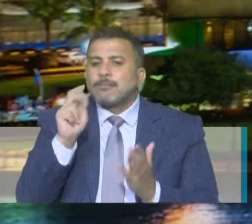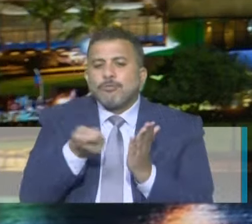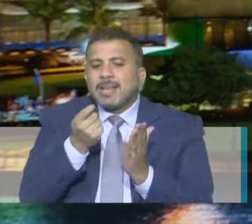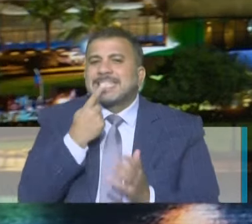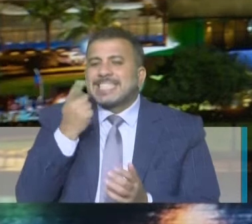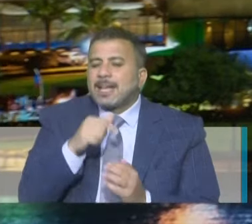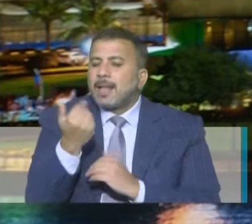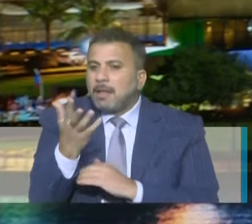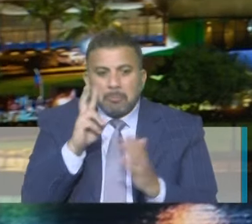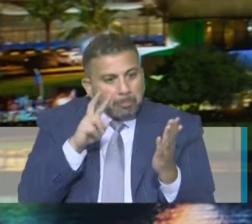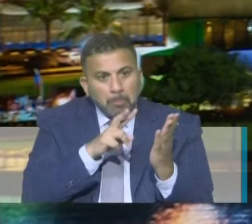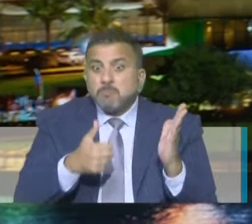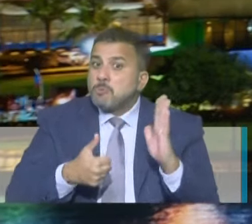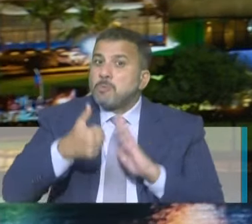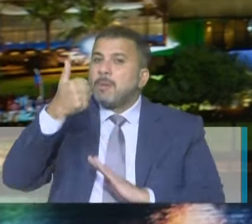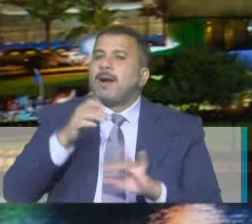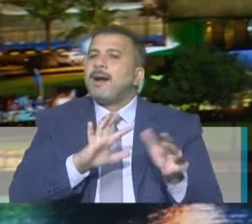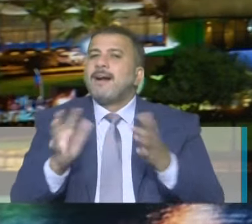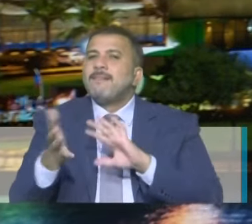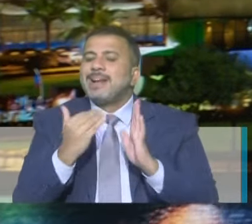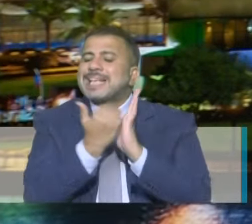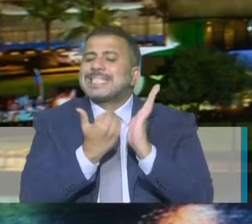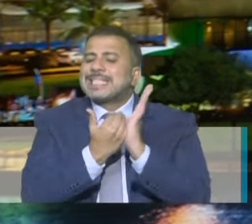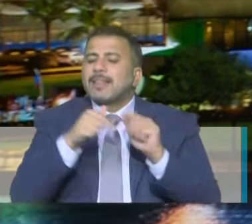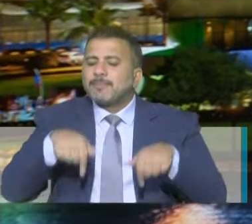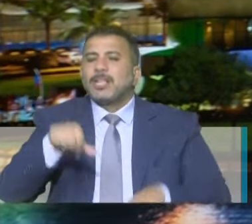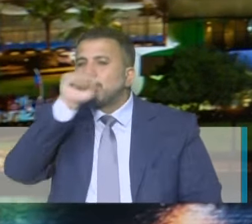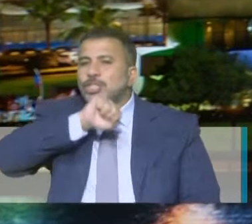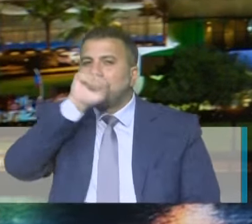من دائرتكم الموقرة حول الأداء الاقتصادي في الإمارة؟